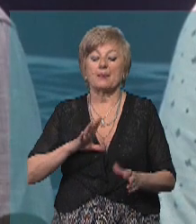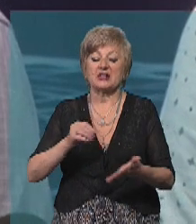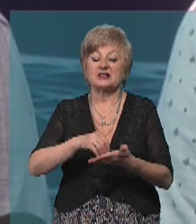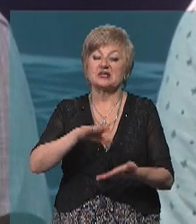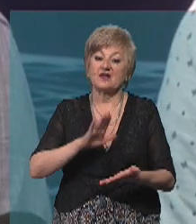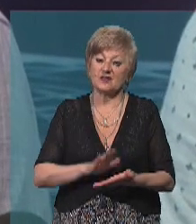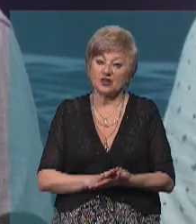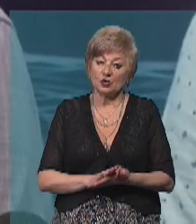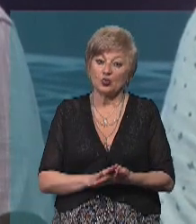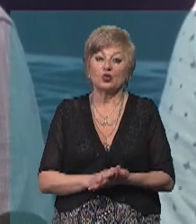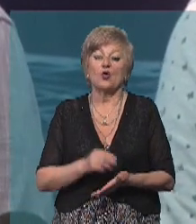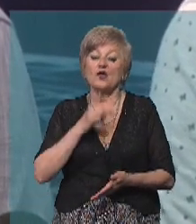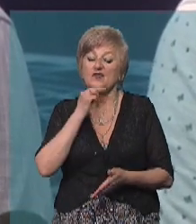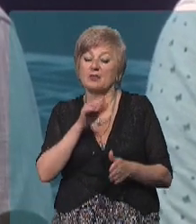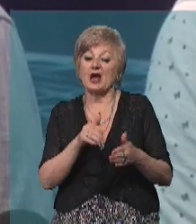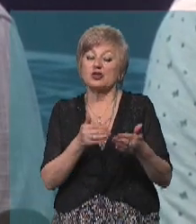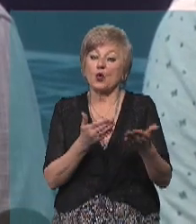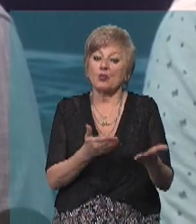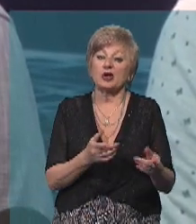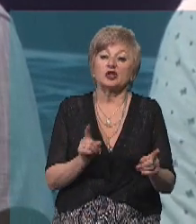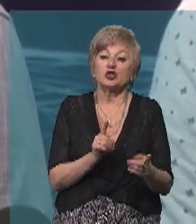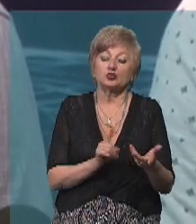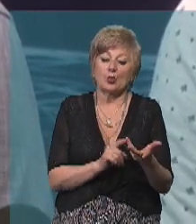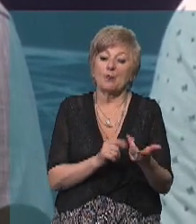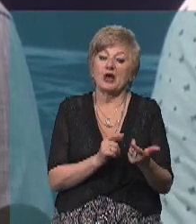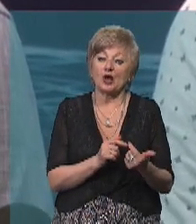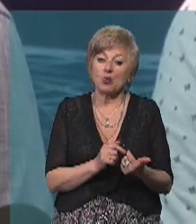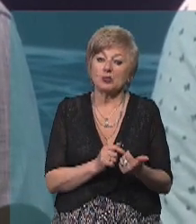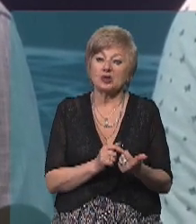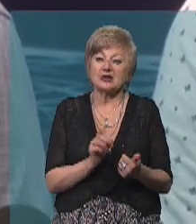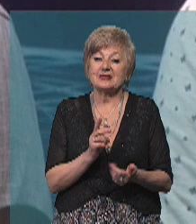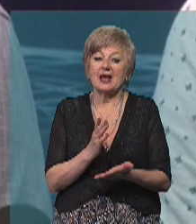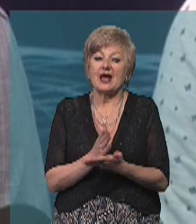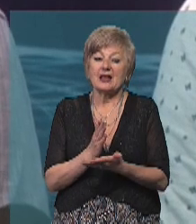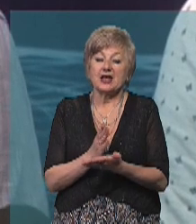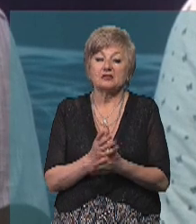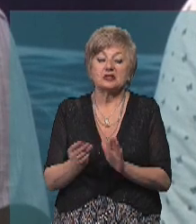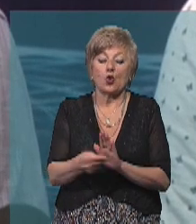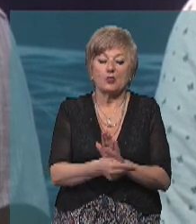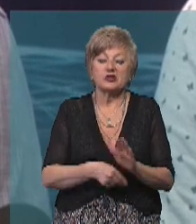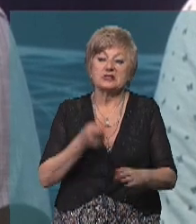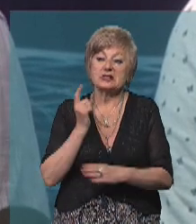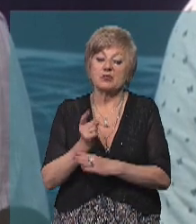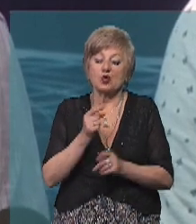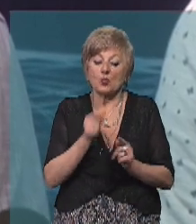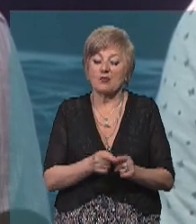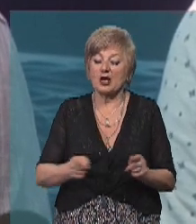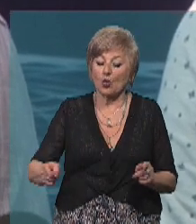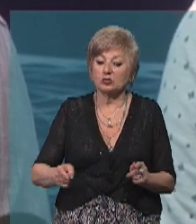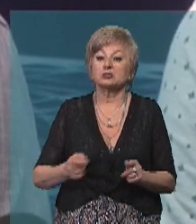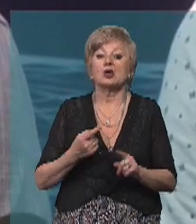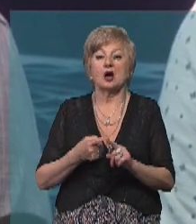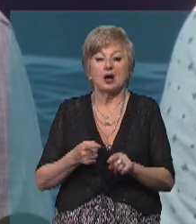зафіксовано. Зокрема, варто звернути увагу на перебіг і наявність агітації в заборонений період. Тому що одним